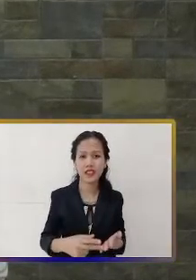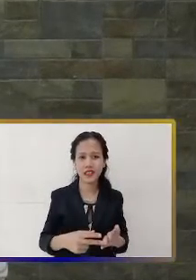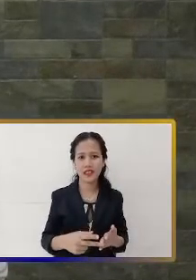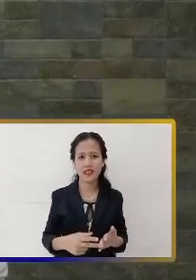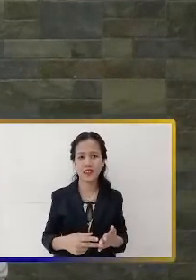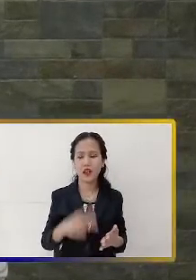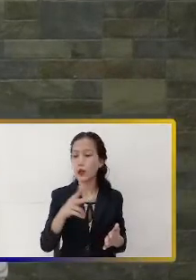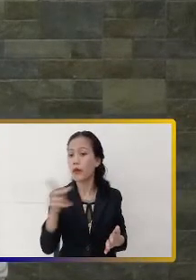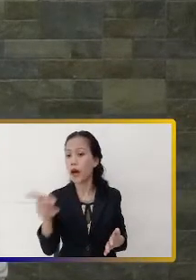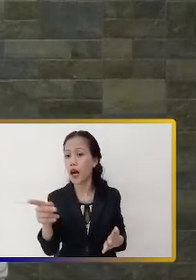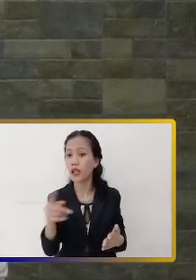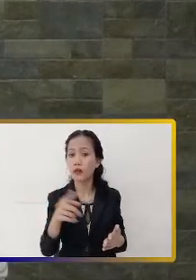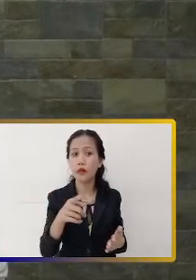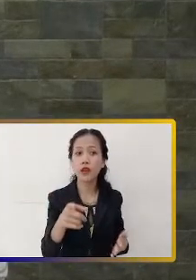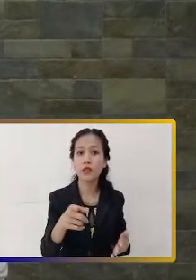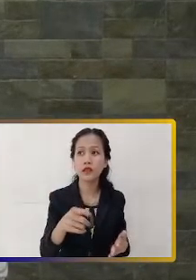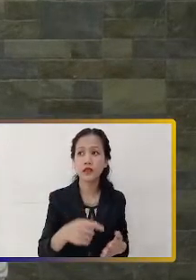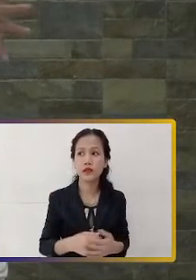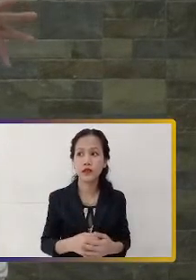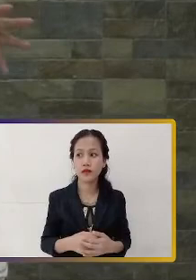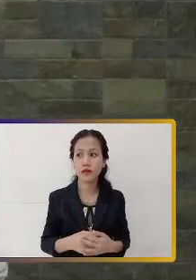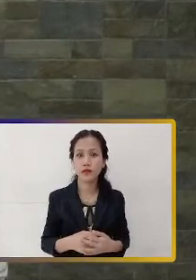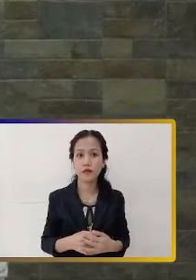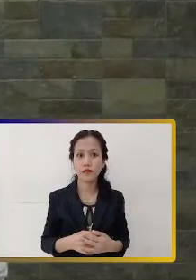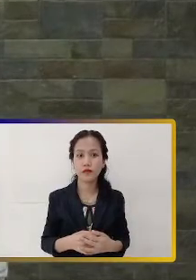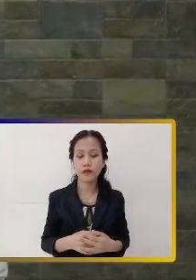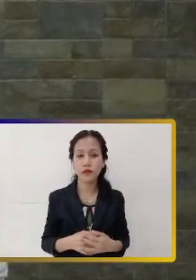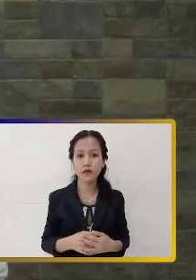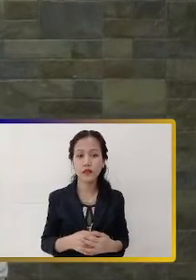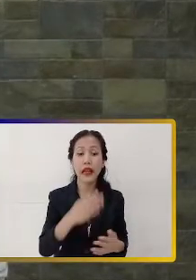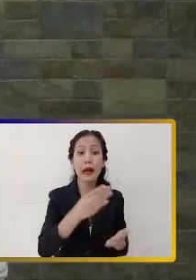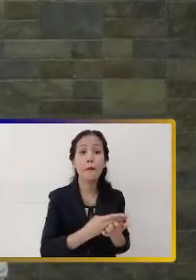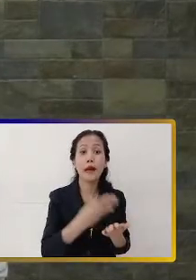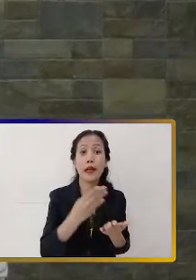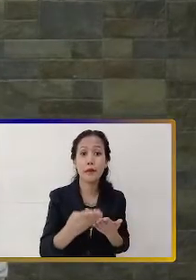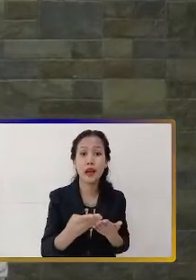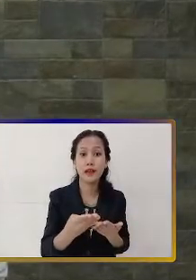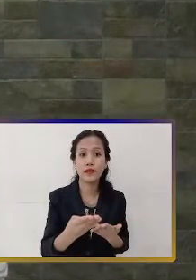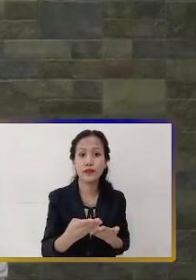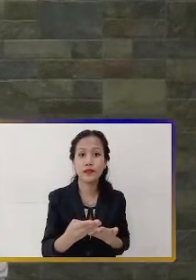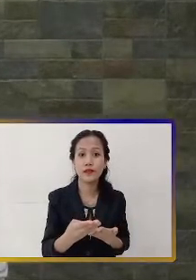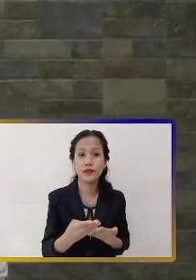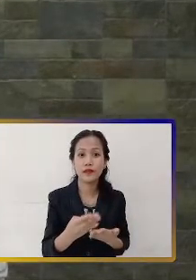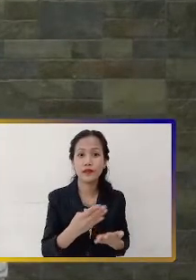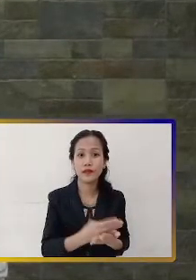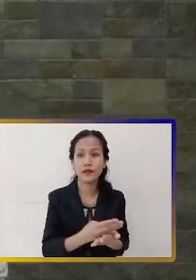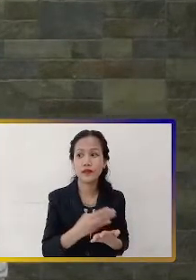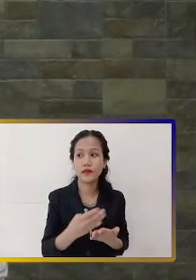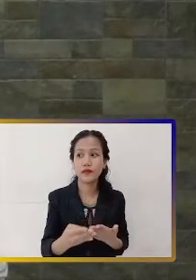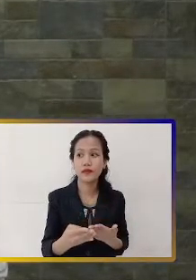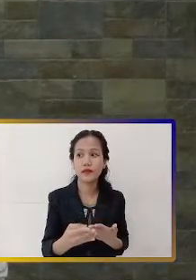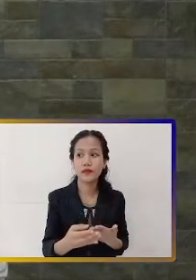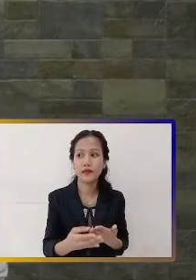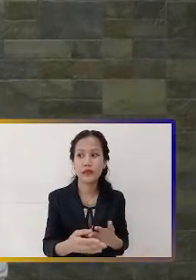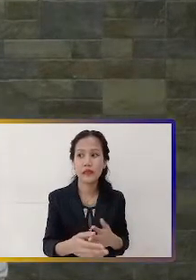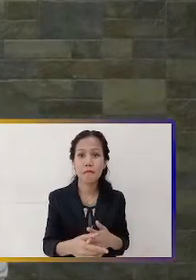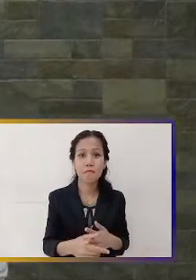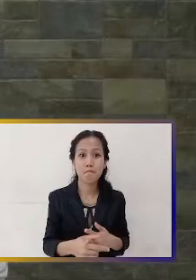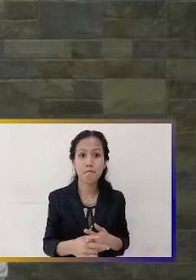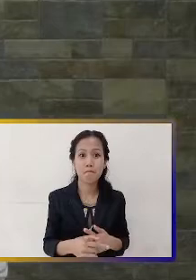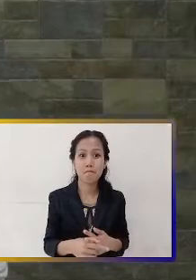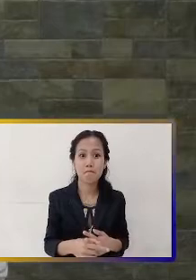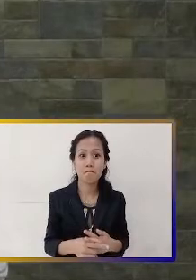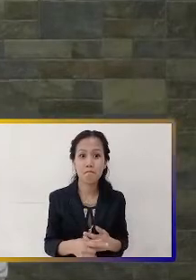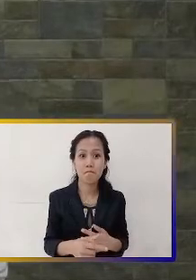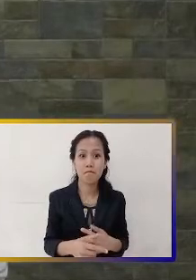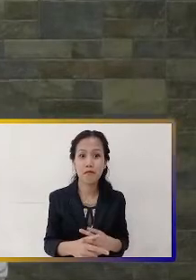best. Hindi, bumili pa pala ako nung ano tawag dito, yung ginagamit natin dito para hindi tayo magkasakit dito, para hindi tayo ubuin.